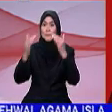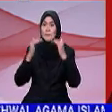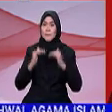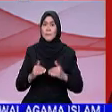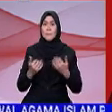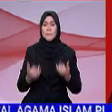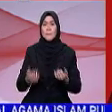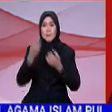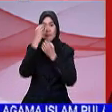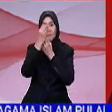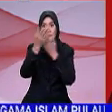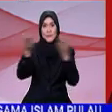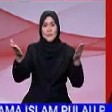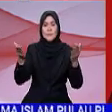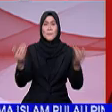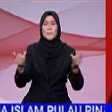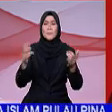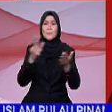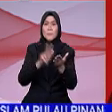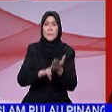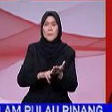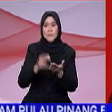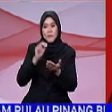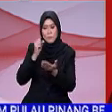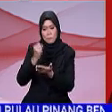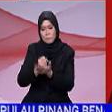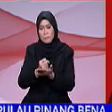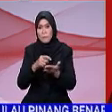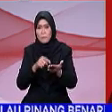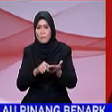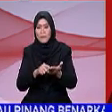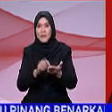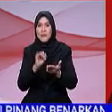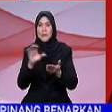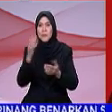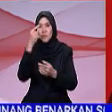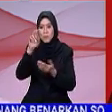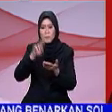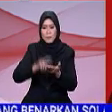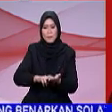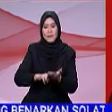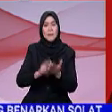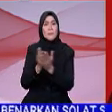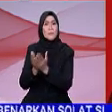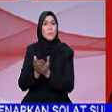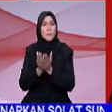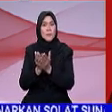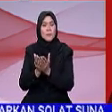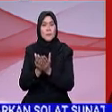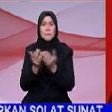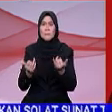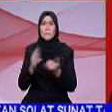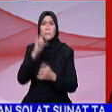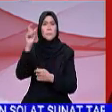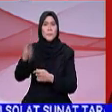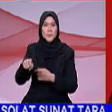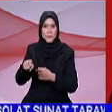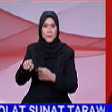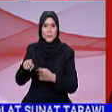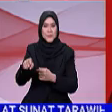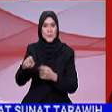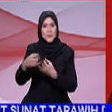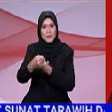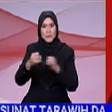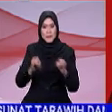ke berita seterusnya. Urusan pengesahan dokumen pengenalan diri bagi tujuan pendaftaran sekolah kini tidak lagi perlu dilakukan